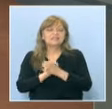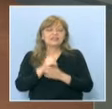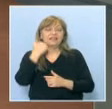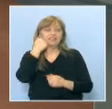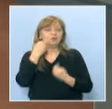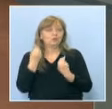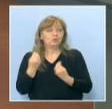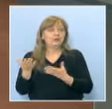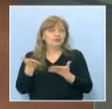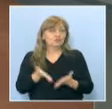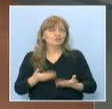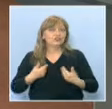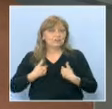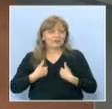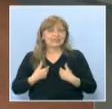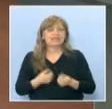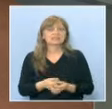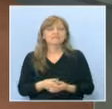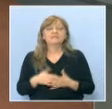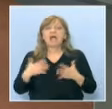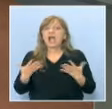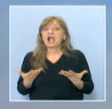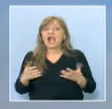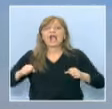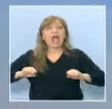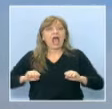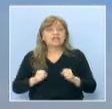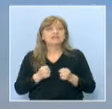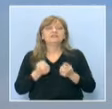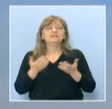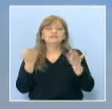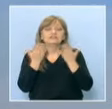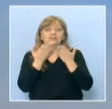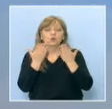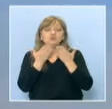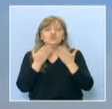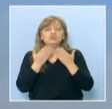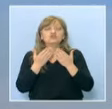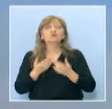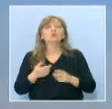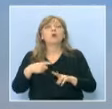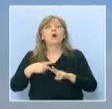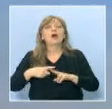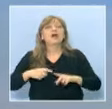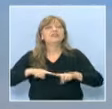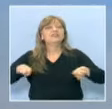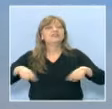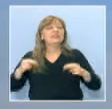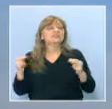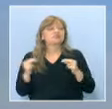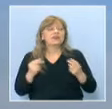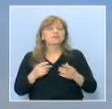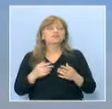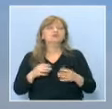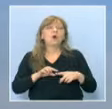Здравейте. Как активността на училищното настоятелство води до добри